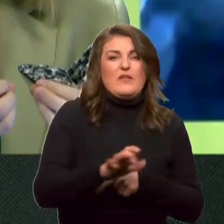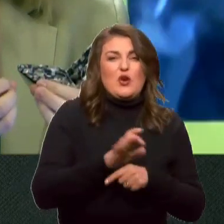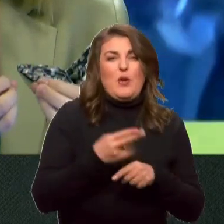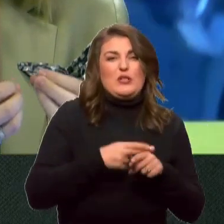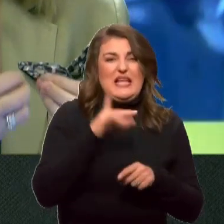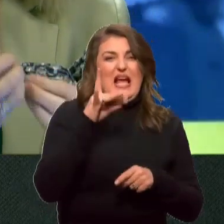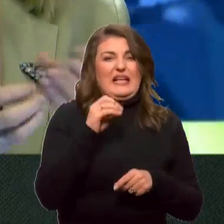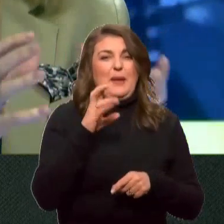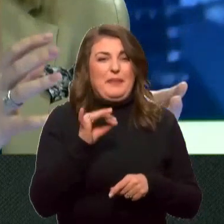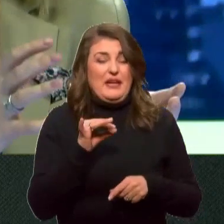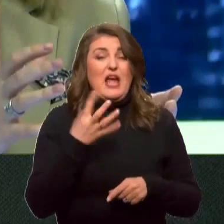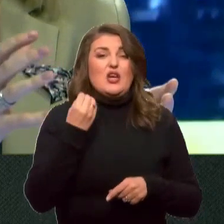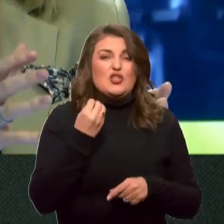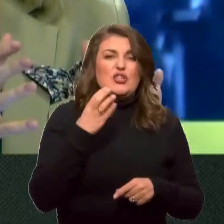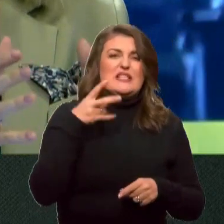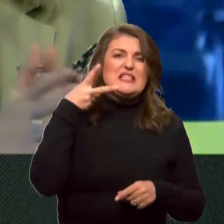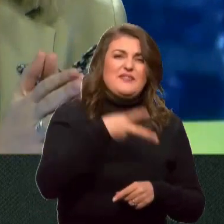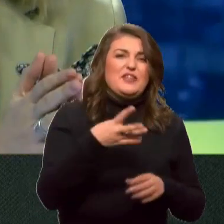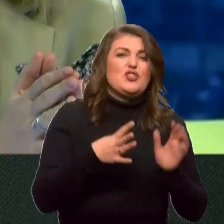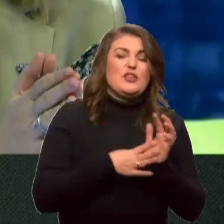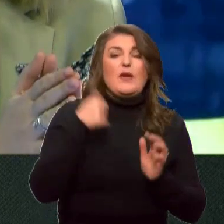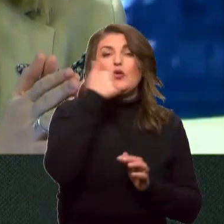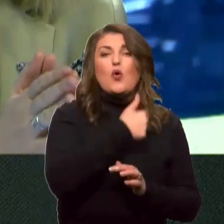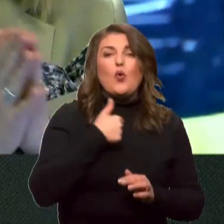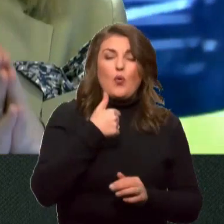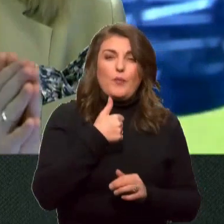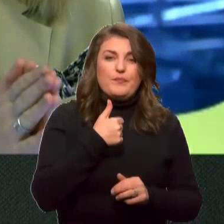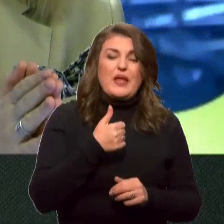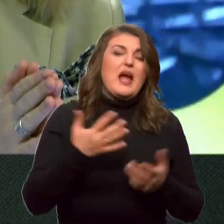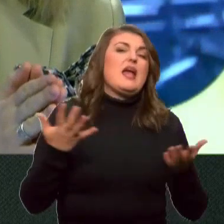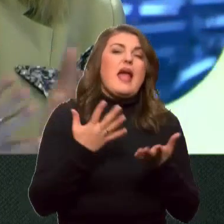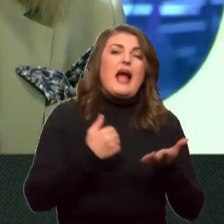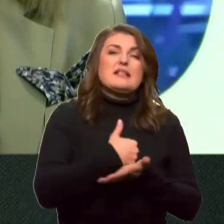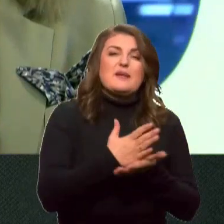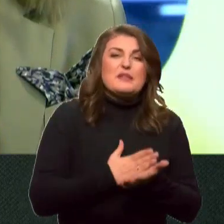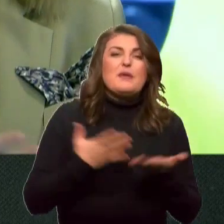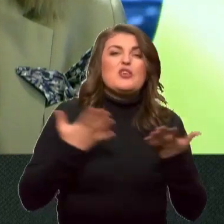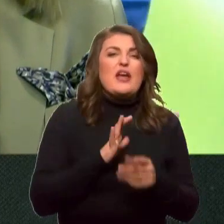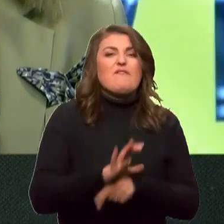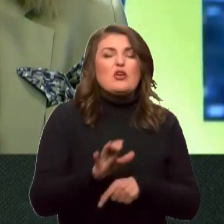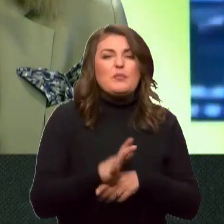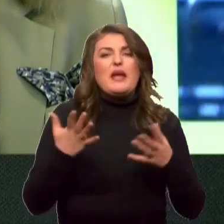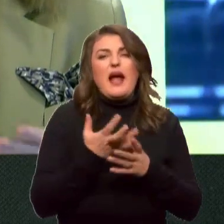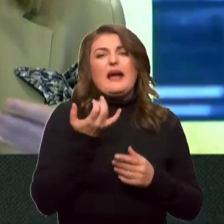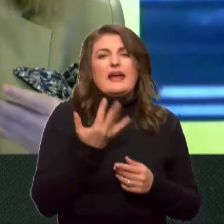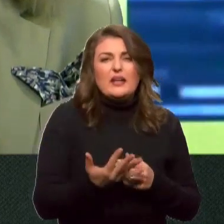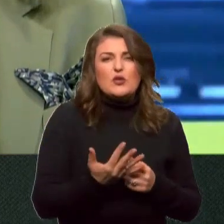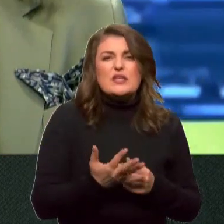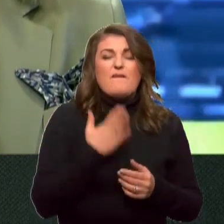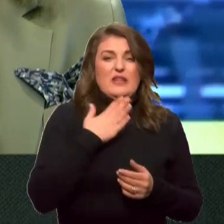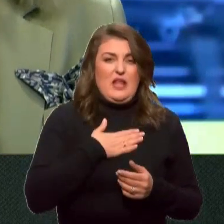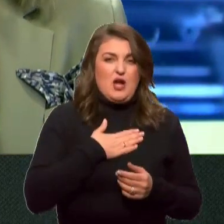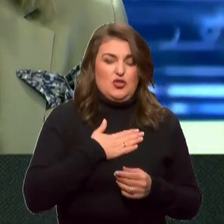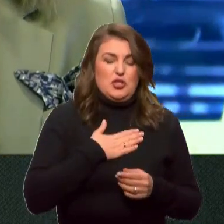ті РЕБи ще там з 2009 року. Яка забезпеченість, яке виробництво, які кількості в